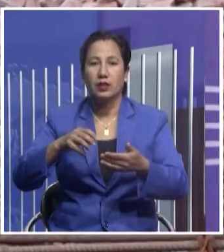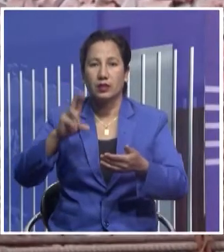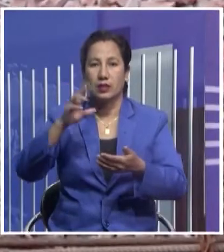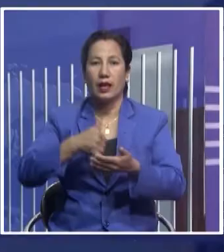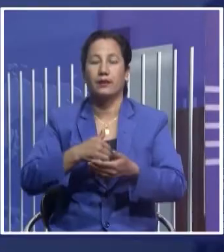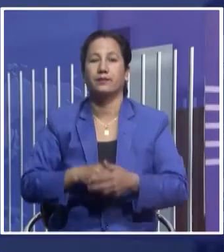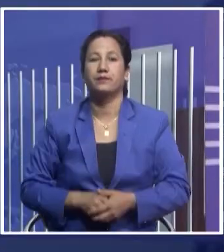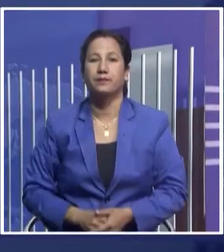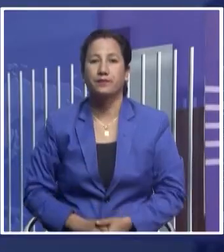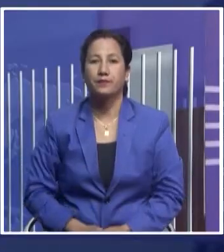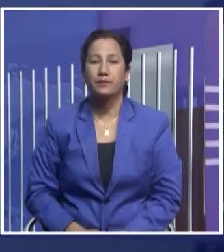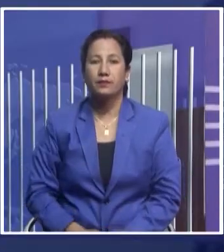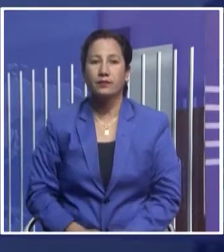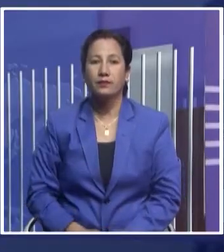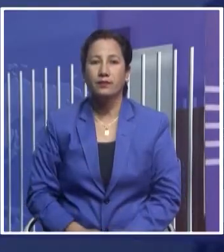दाङ।